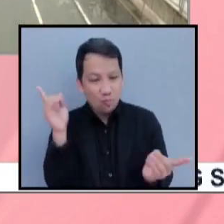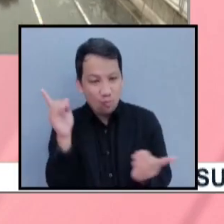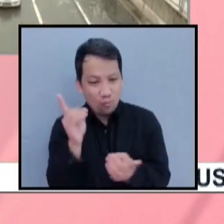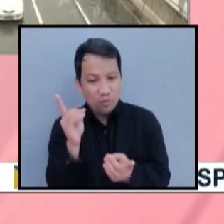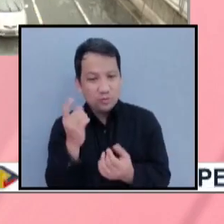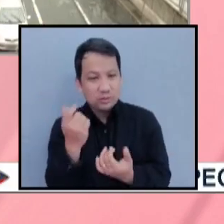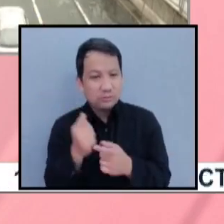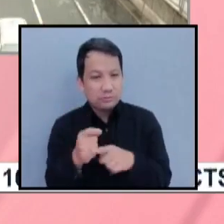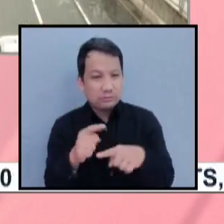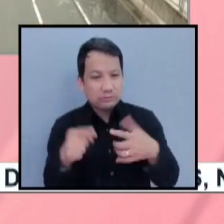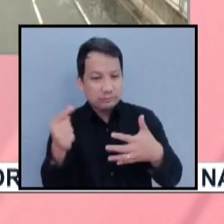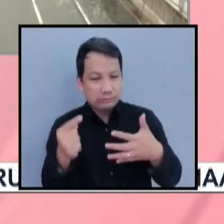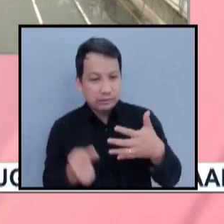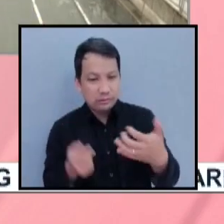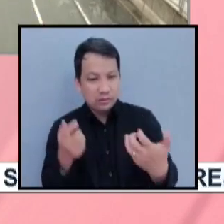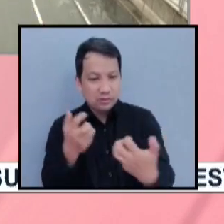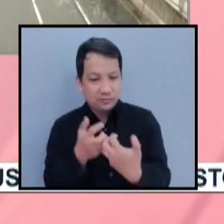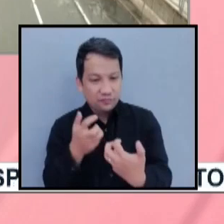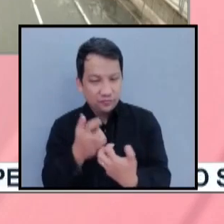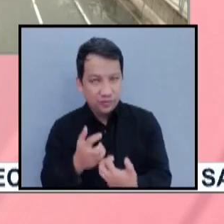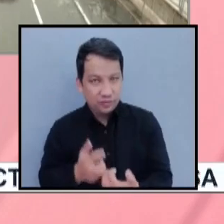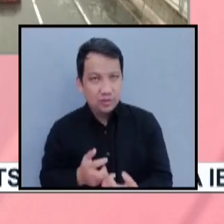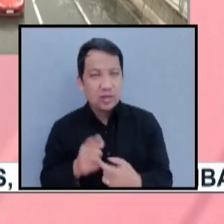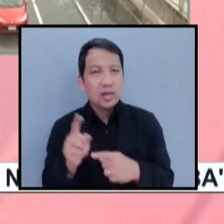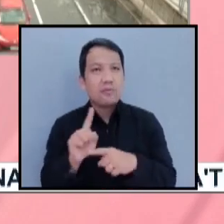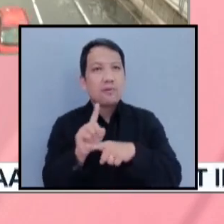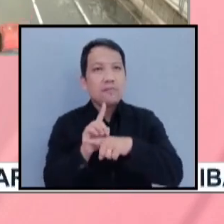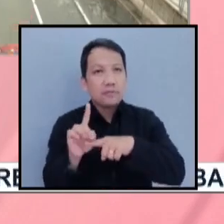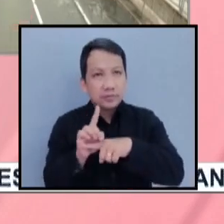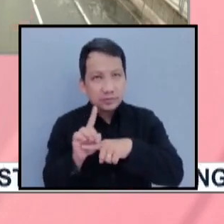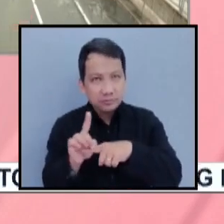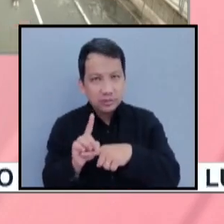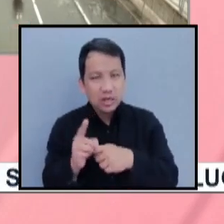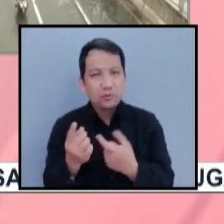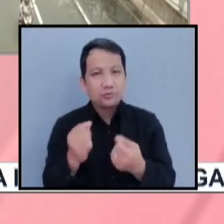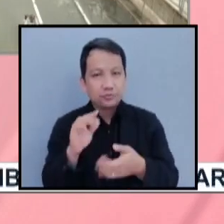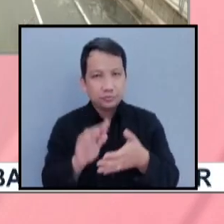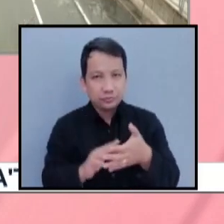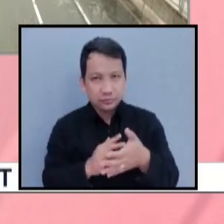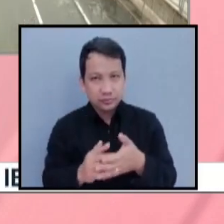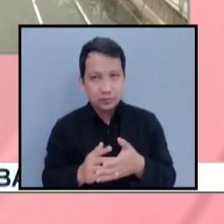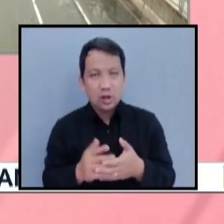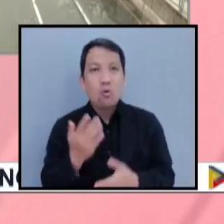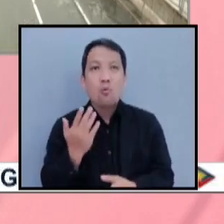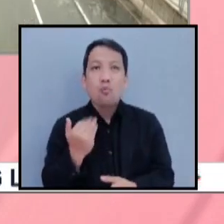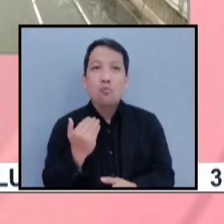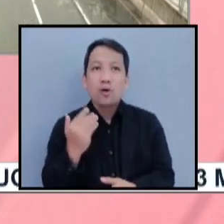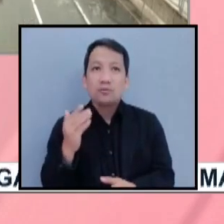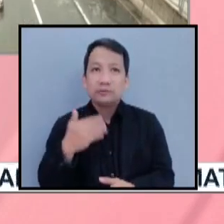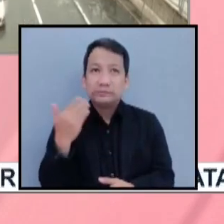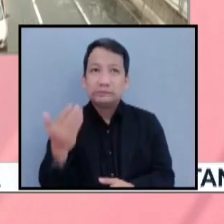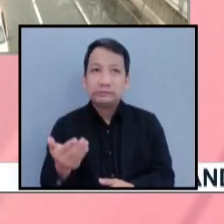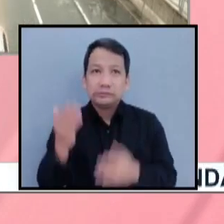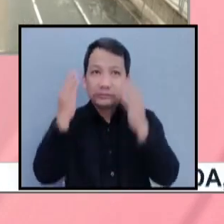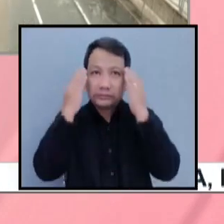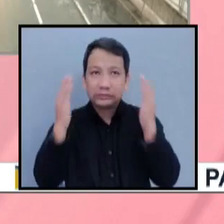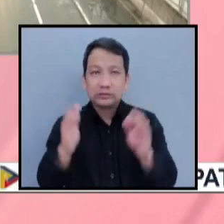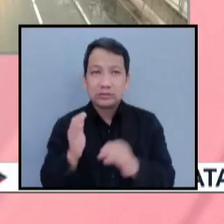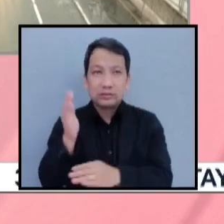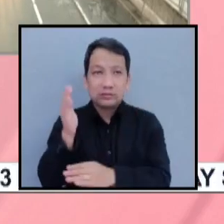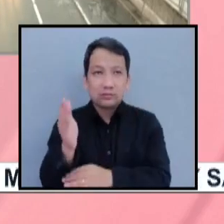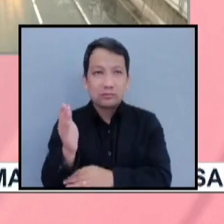natin kung ano yung discipline natin into going into different diet trends kasi baka sa susunod, mag-cause pa ito ng